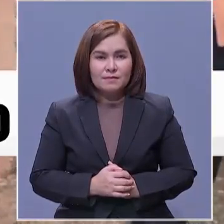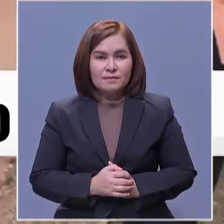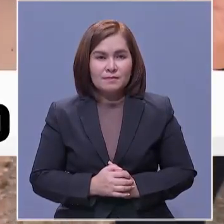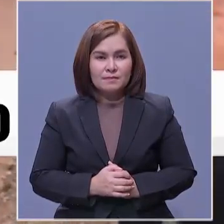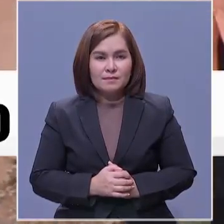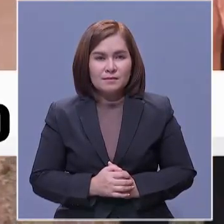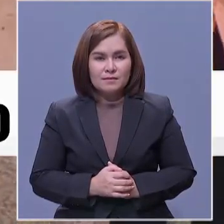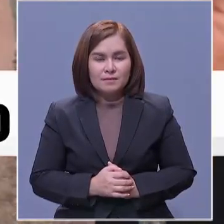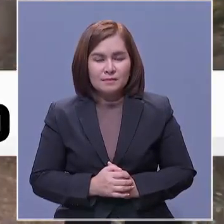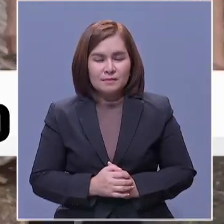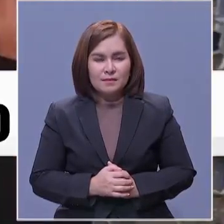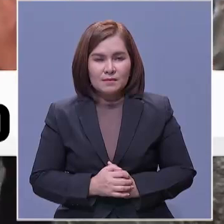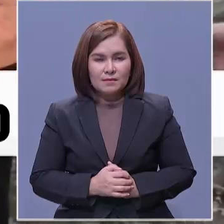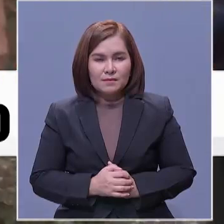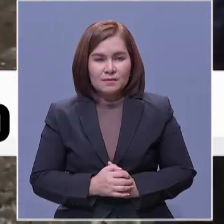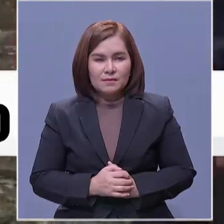เดี๋ยวมาตรงนี้ก่อนเลยมาตรงนี้ก่อน